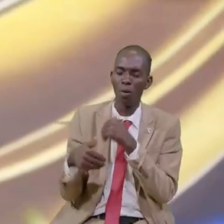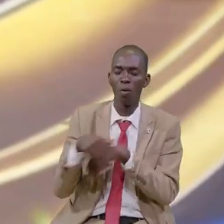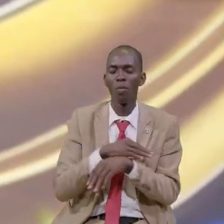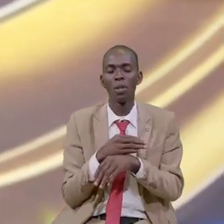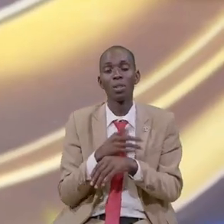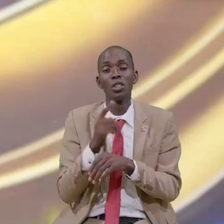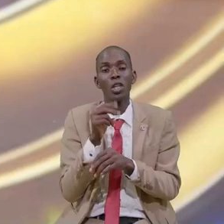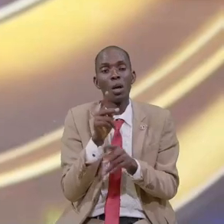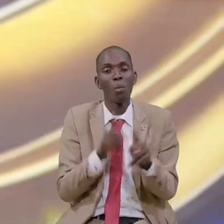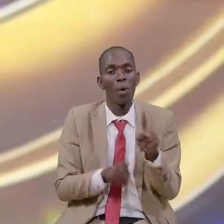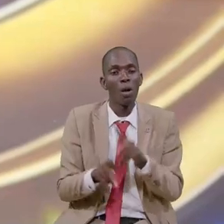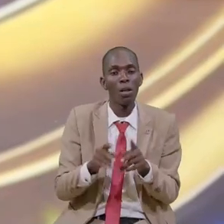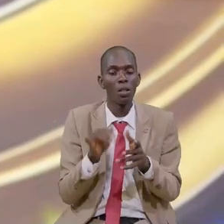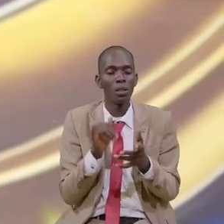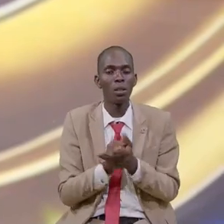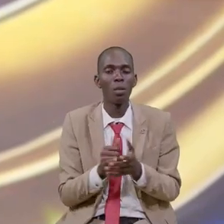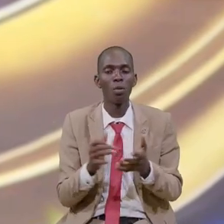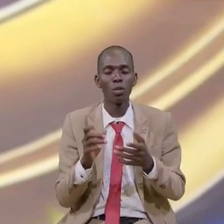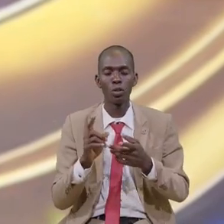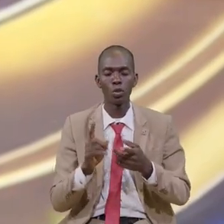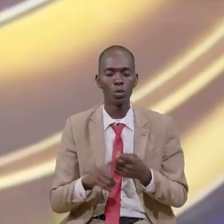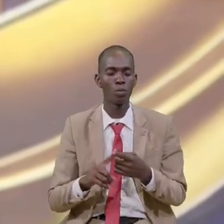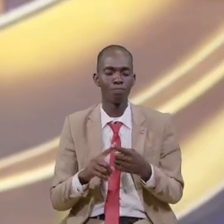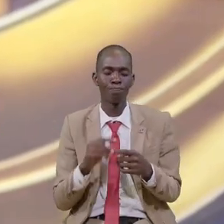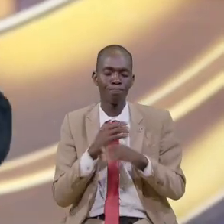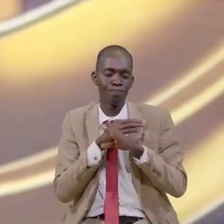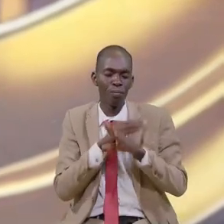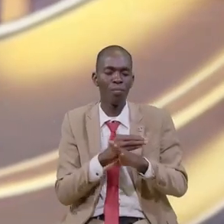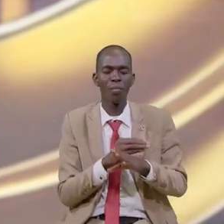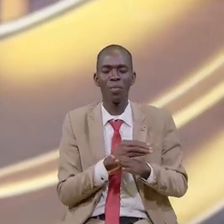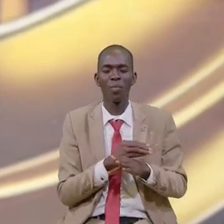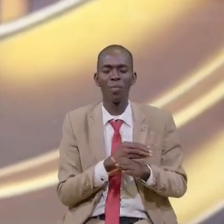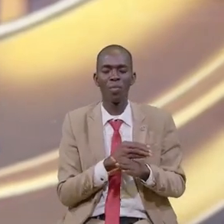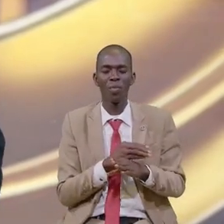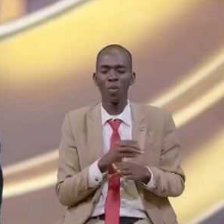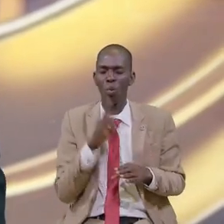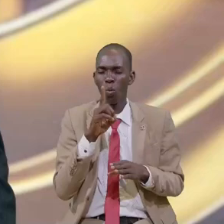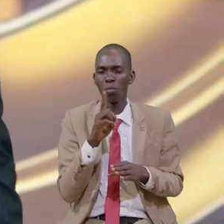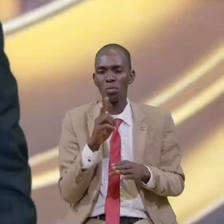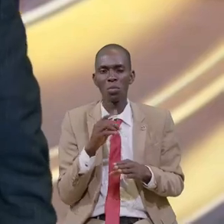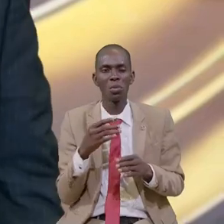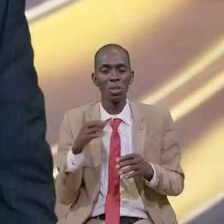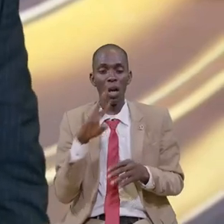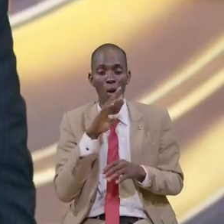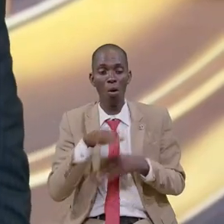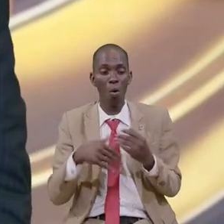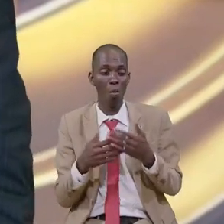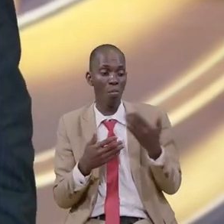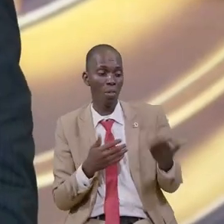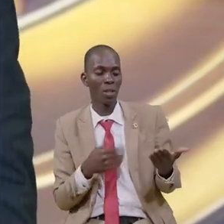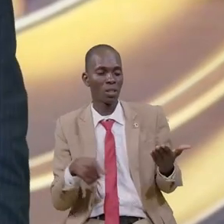peut-être ôter mes plumes. Ils sont aussi là. Ils ne me toucheront pas. Et cet